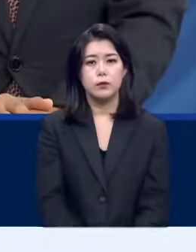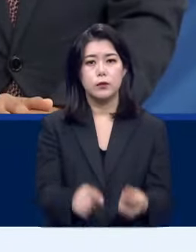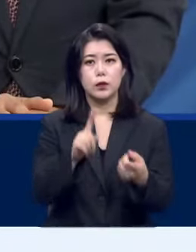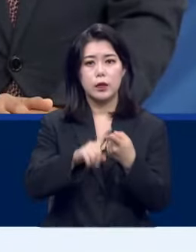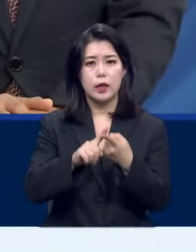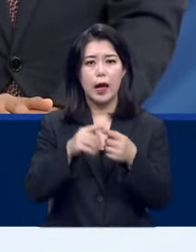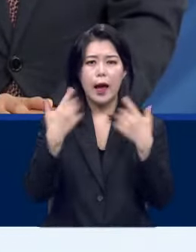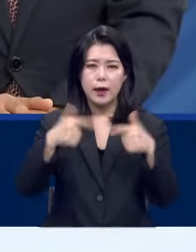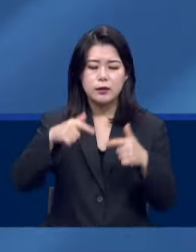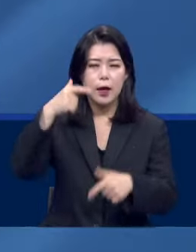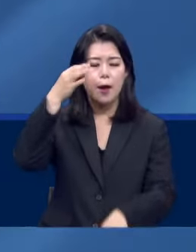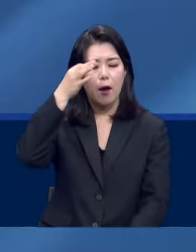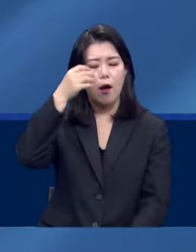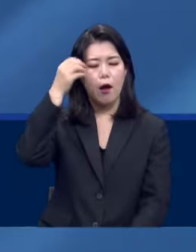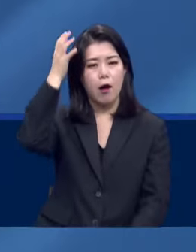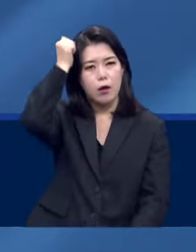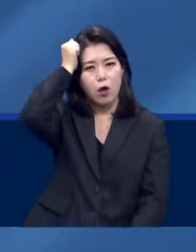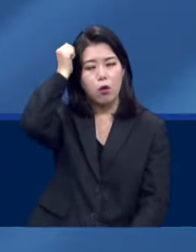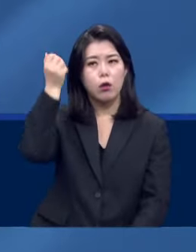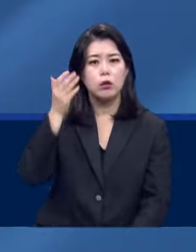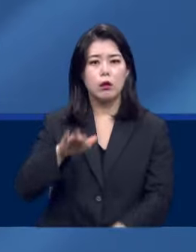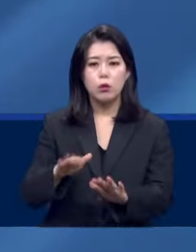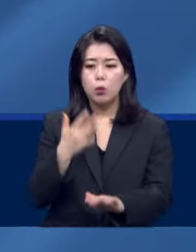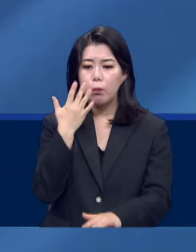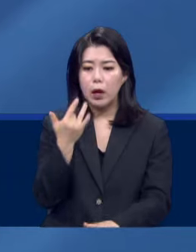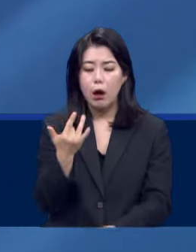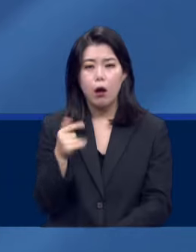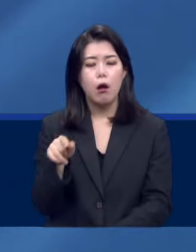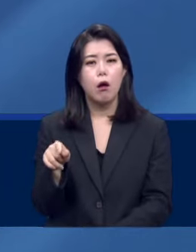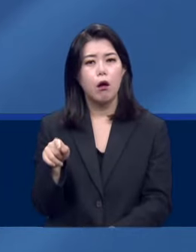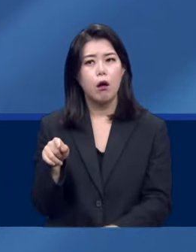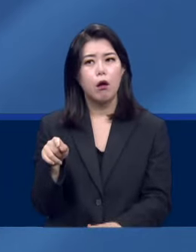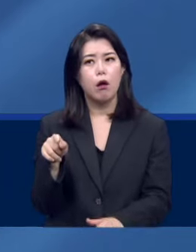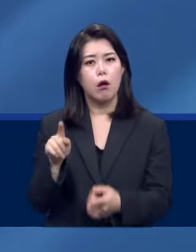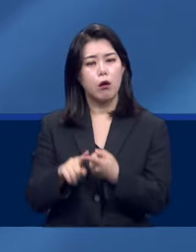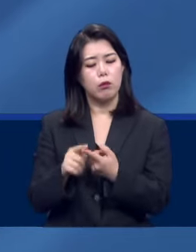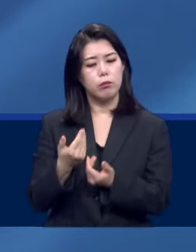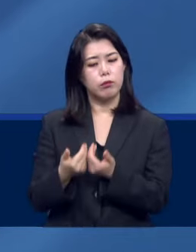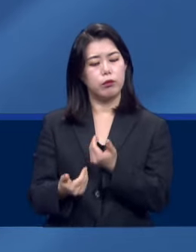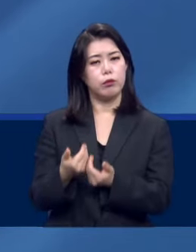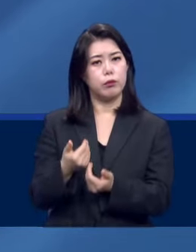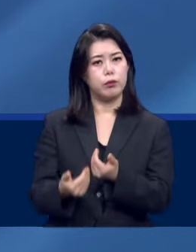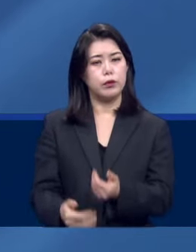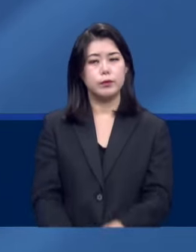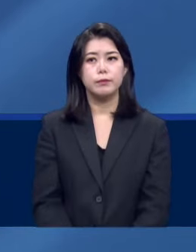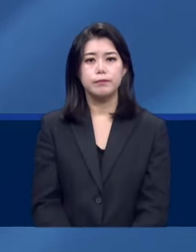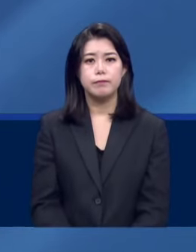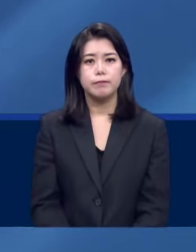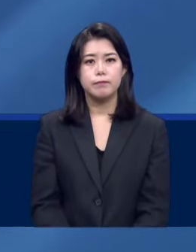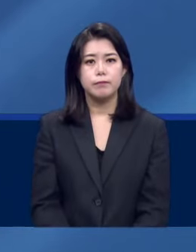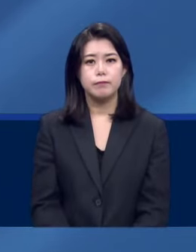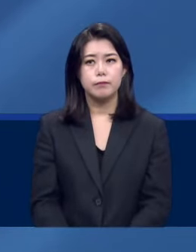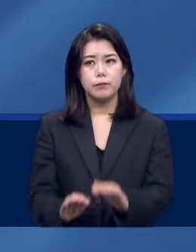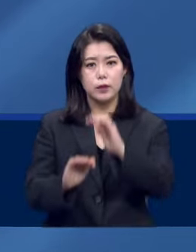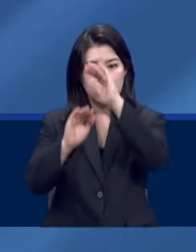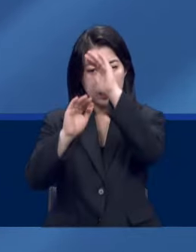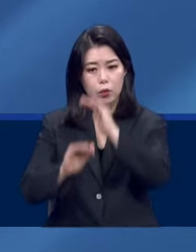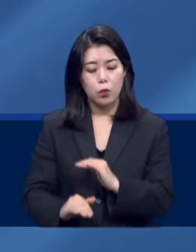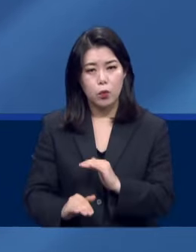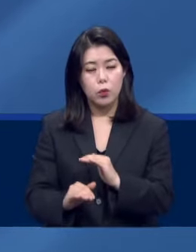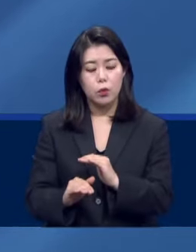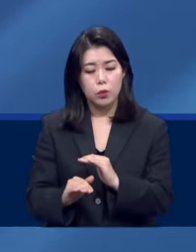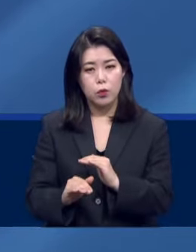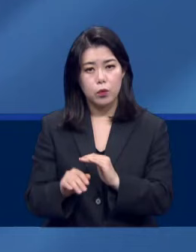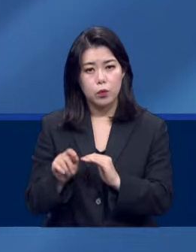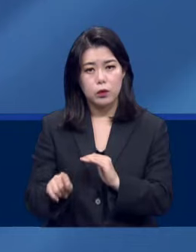상기를 해 왔던 건데 이번에 scms 좀 빠진 거는 약간 조금 석연치않은 부분음 있고 사실상 내용을 한미가 추구하는